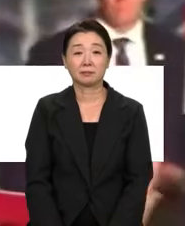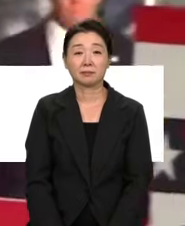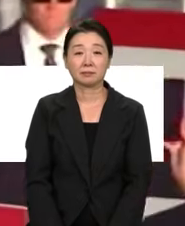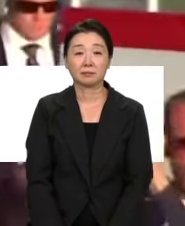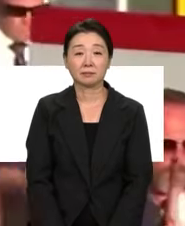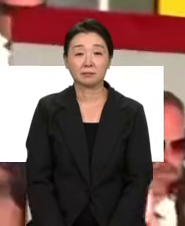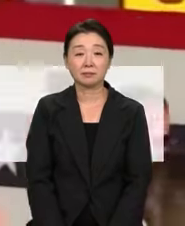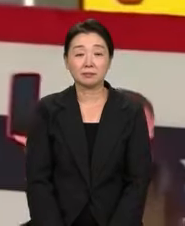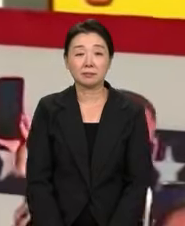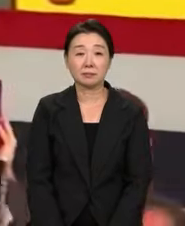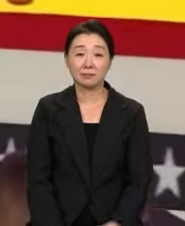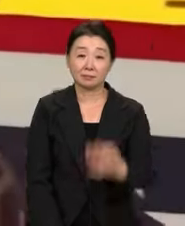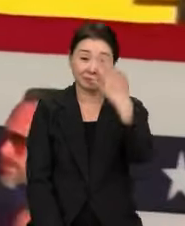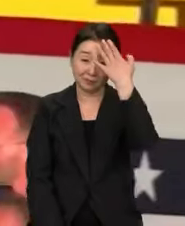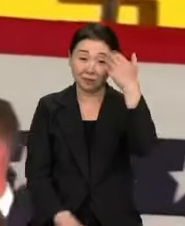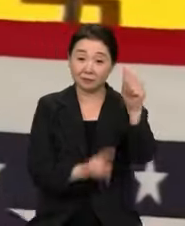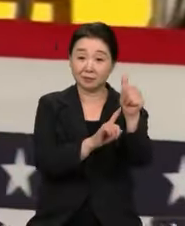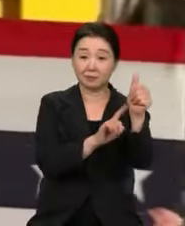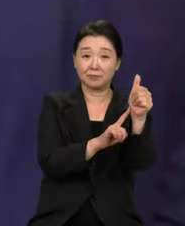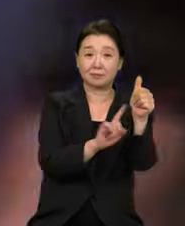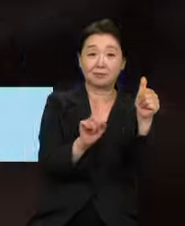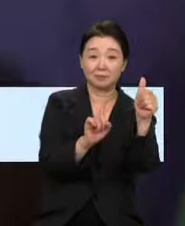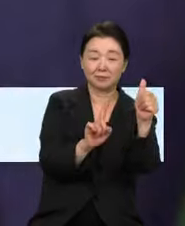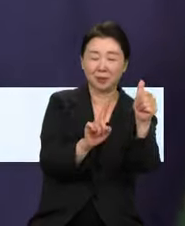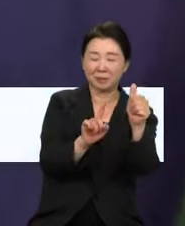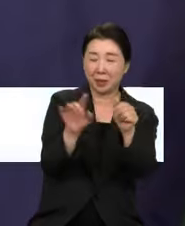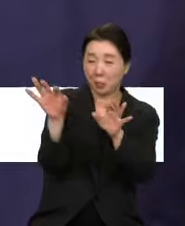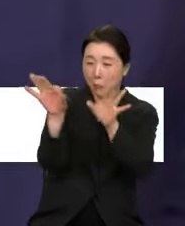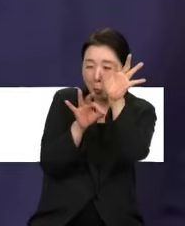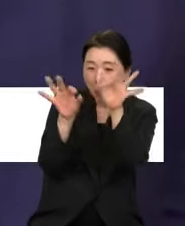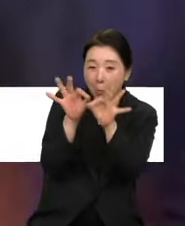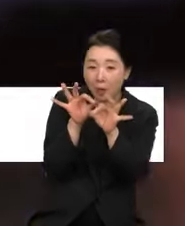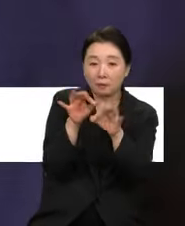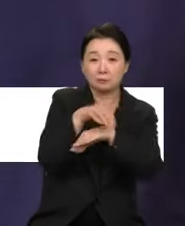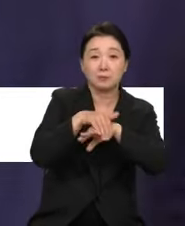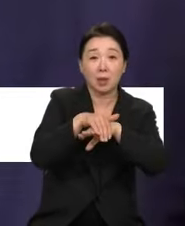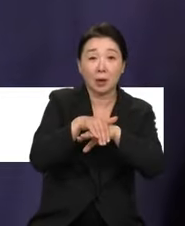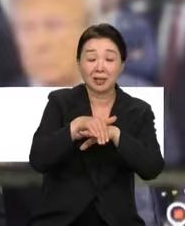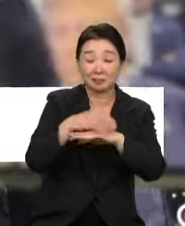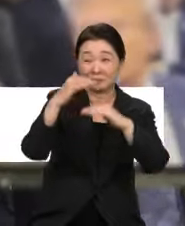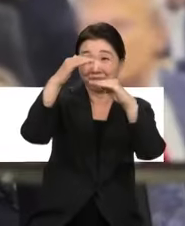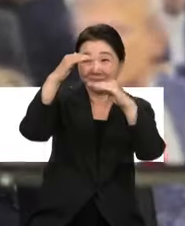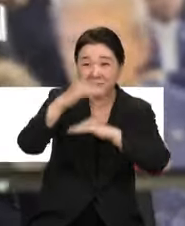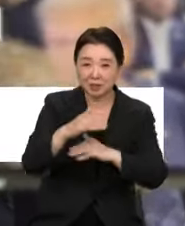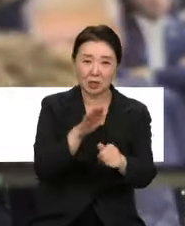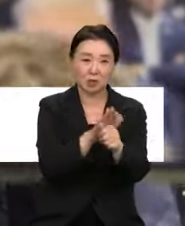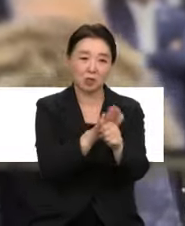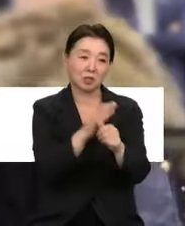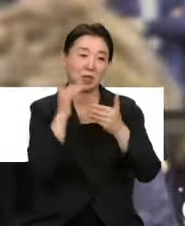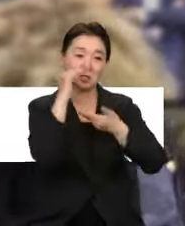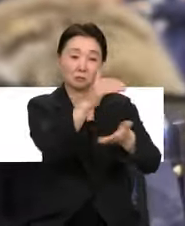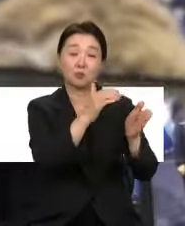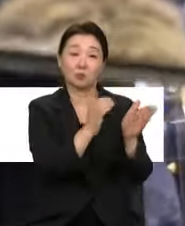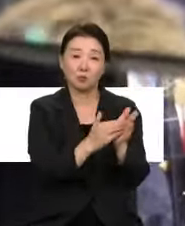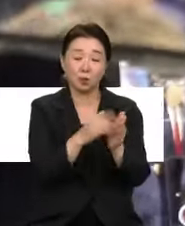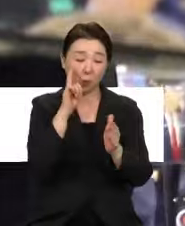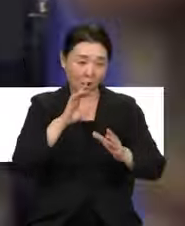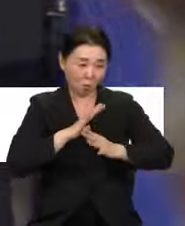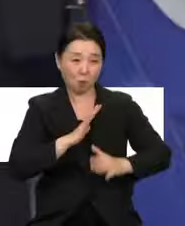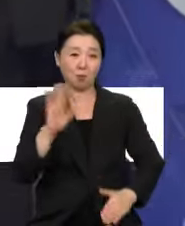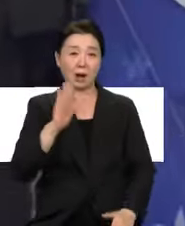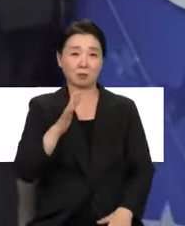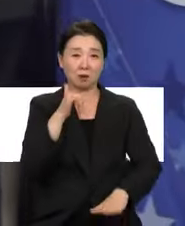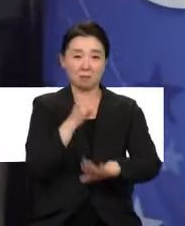했습니다 반면 트럼프는 이른바 핀셋 전입니다 메시지를 지지층에 집중하면서 단순 공포를 넘어